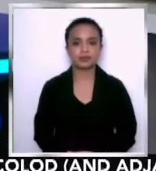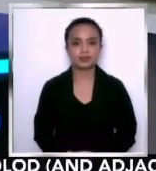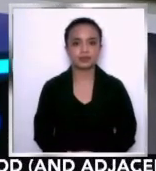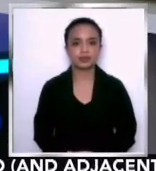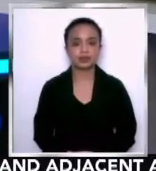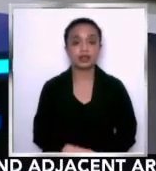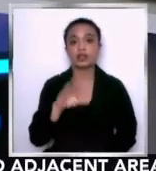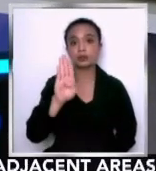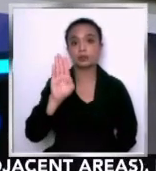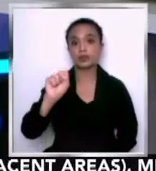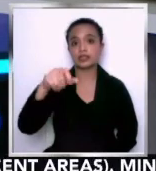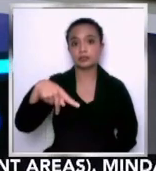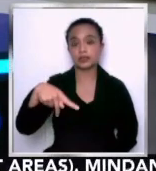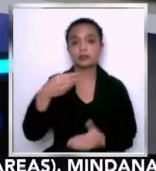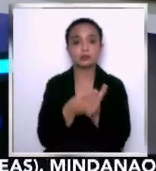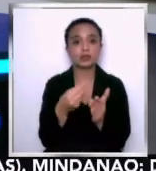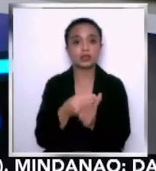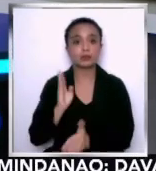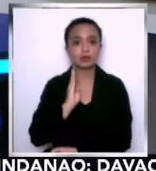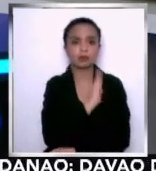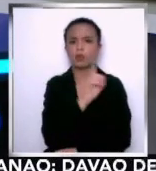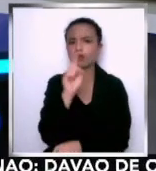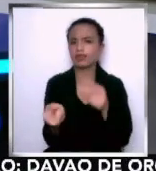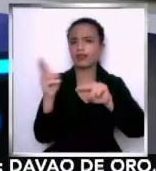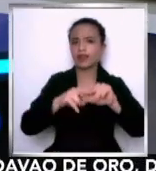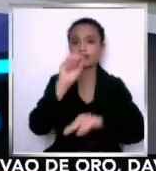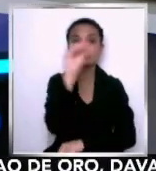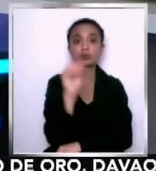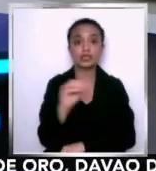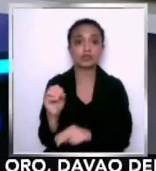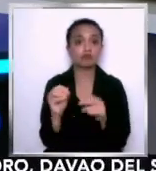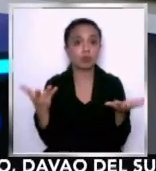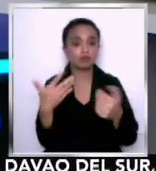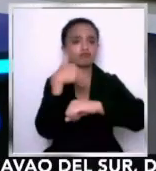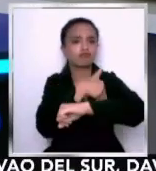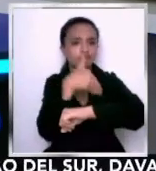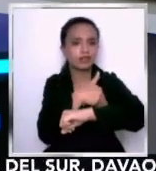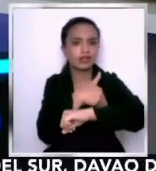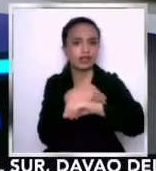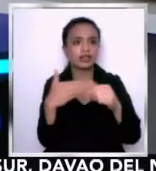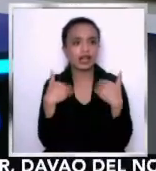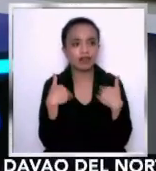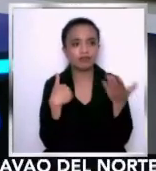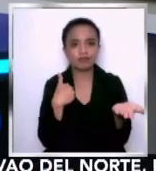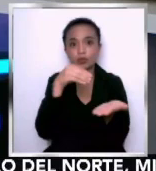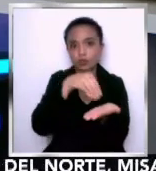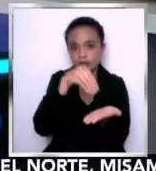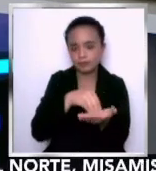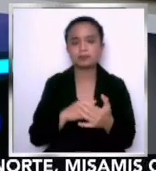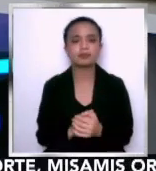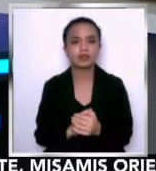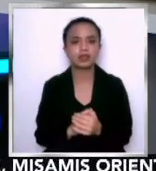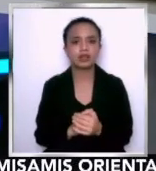ng Pilipinas ang ipinapataw na interes sa mga bangko na pinautang nila. Dahil dyan, magmamahal na rin